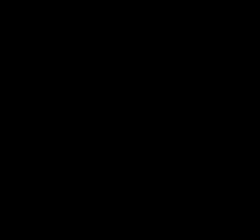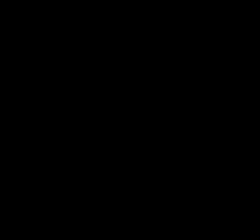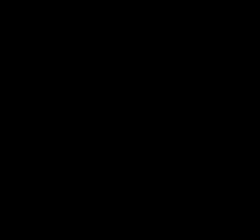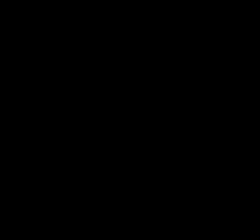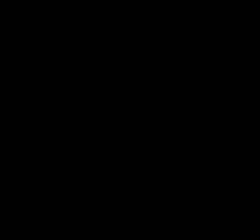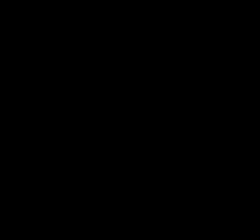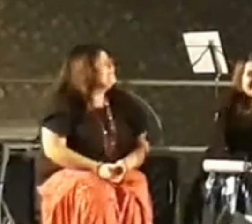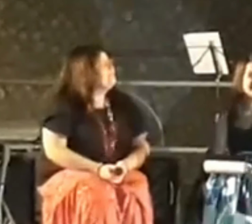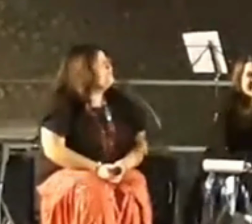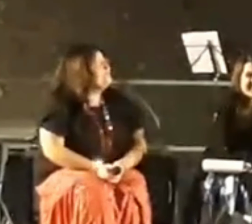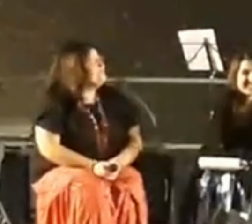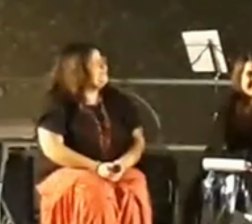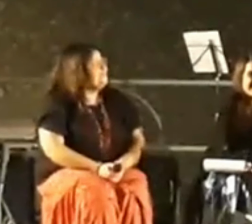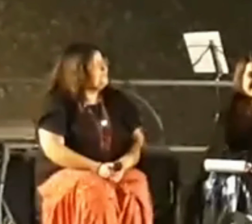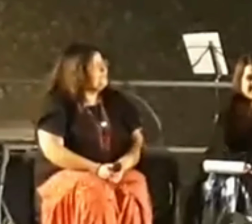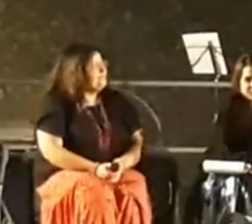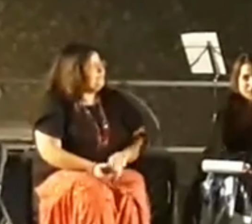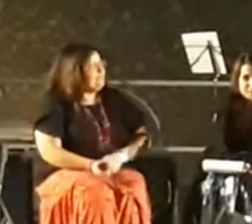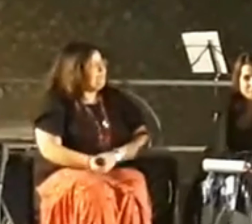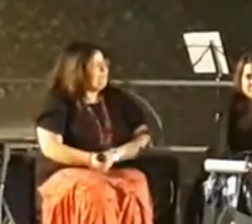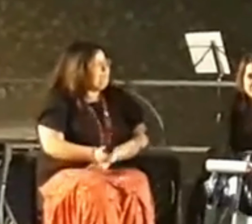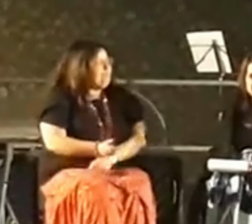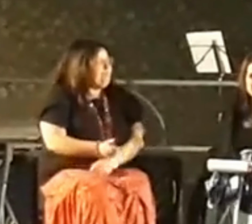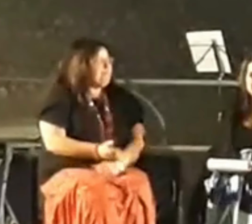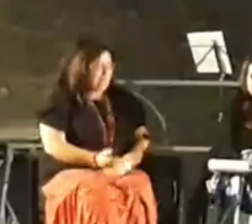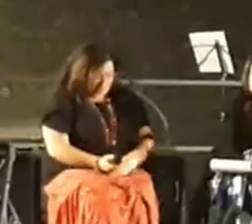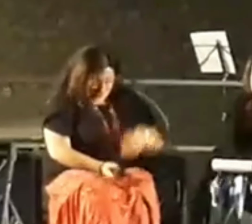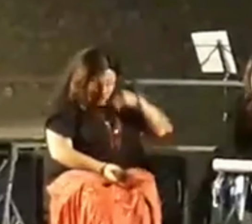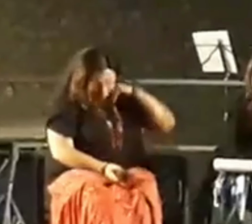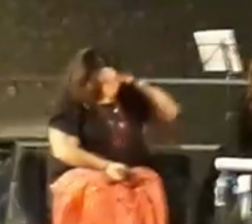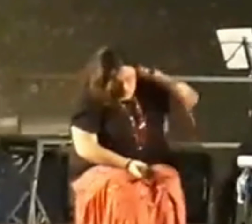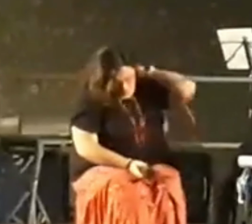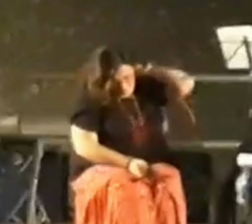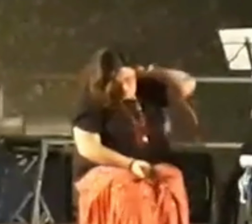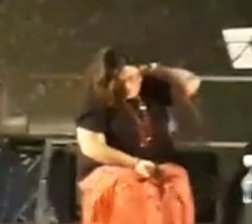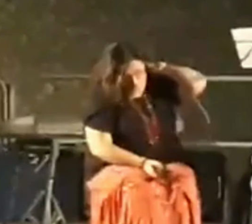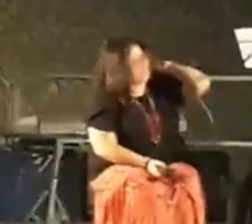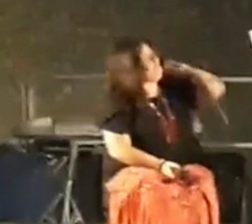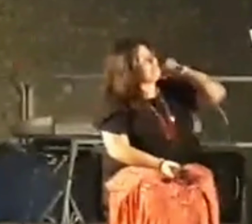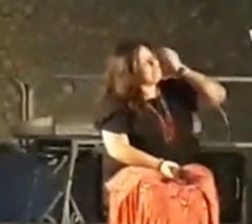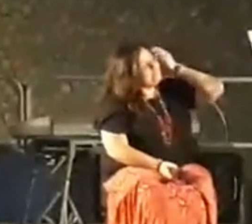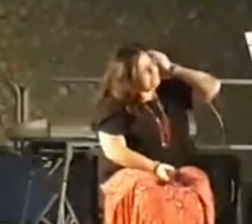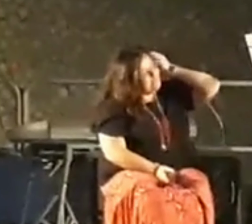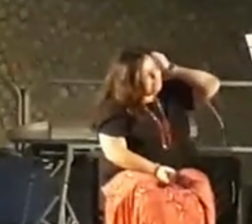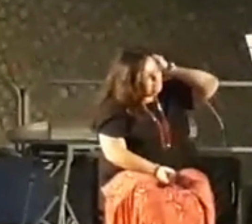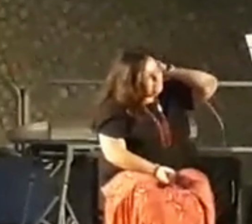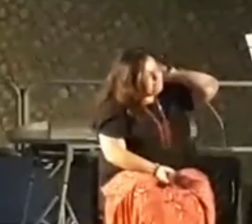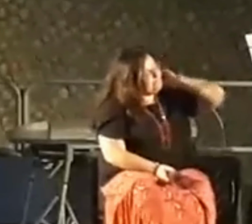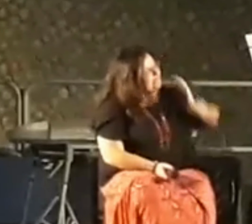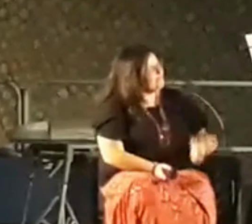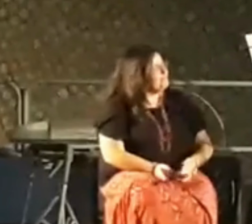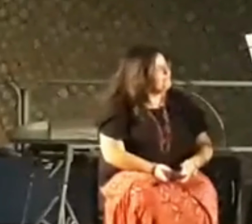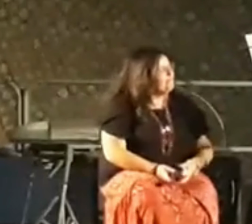Guardate la serata, intendiamo intitolare una strada, o meglio ancora uno slargo sul mare, a Pino